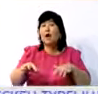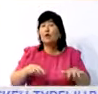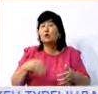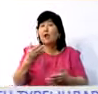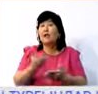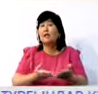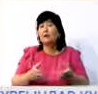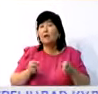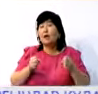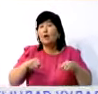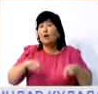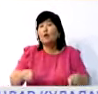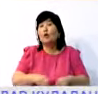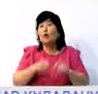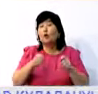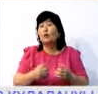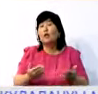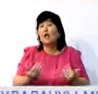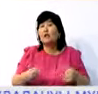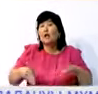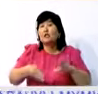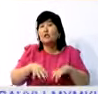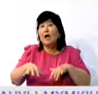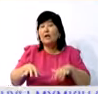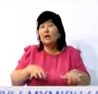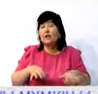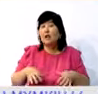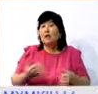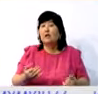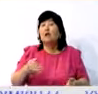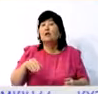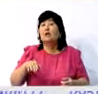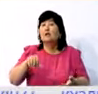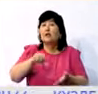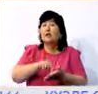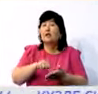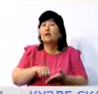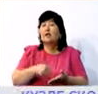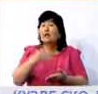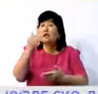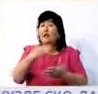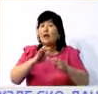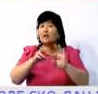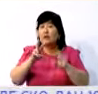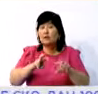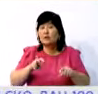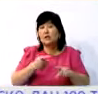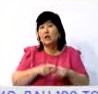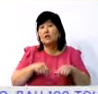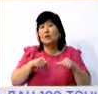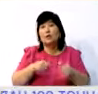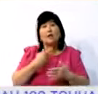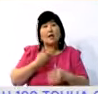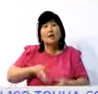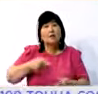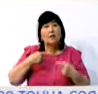сипатында қылмыстар мен құқық бұзушылықтардың алдын алу және сыбайлас жемқорлық тәуекелдеріне сыртқы талдау жүргізу және құқықтық